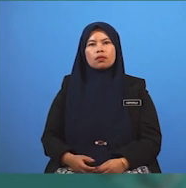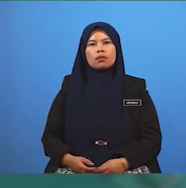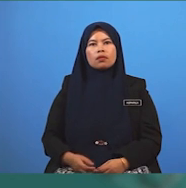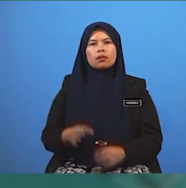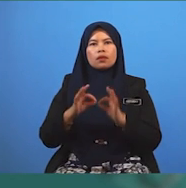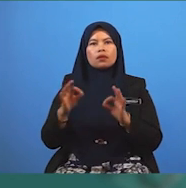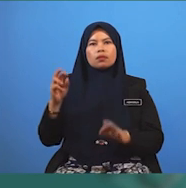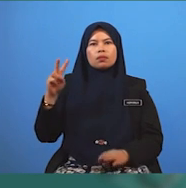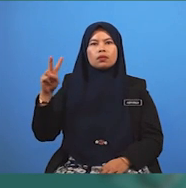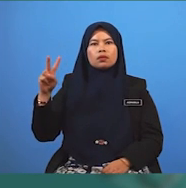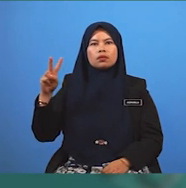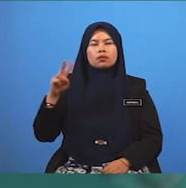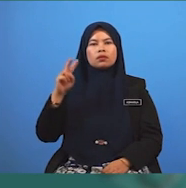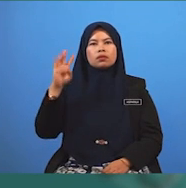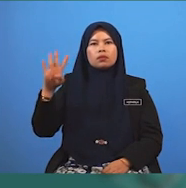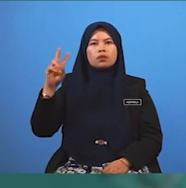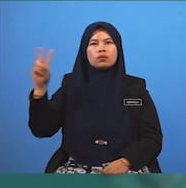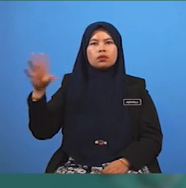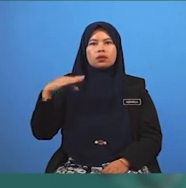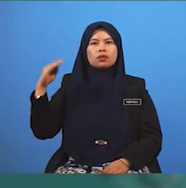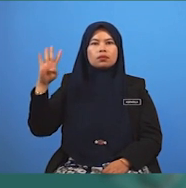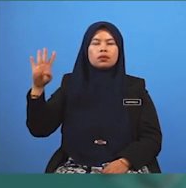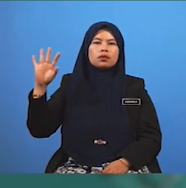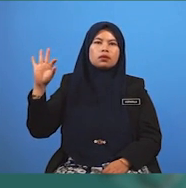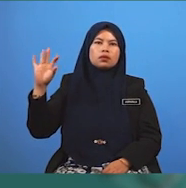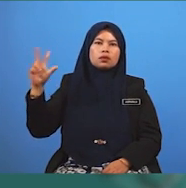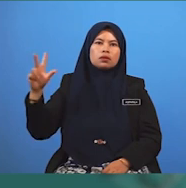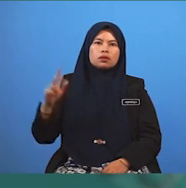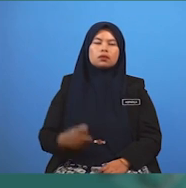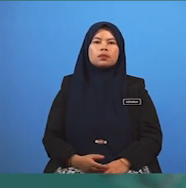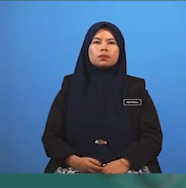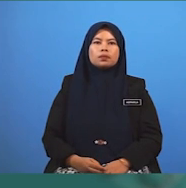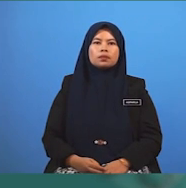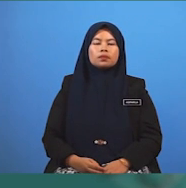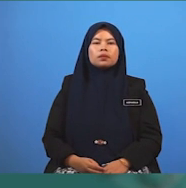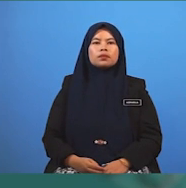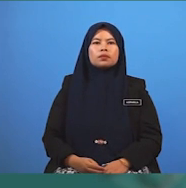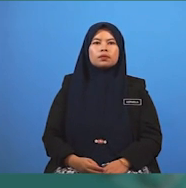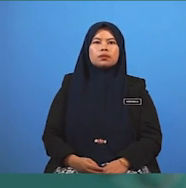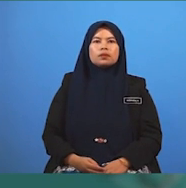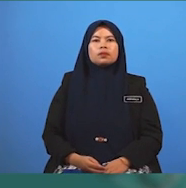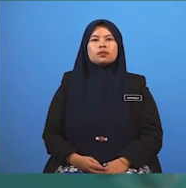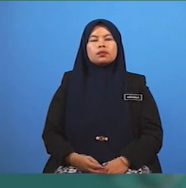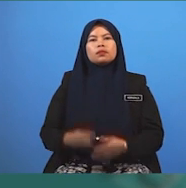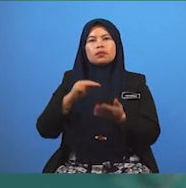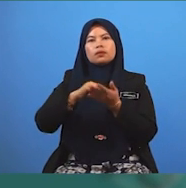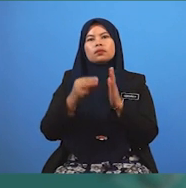hamim. Wa zillim min yahmum. Sadaqallahul azim.